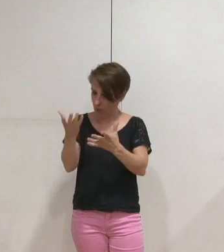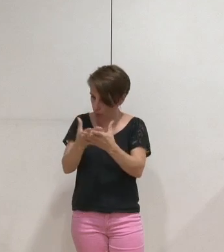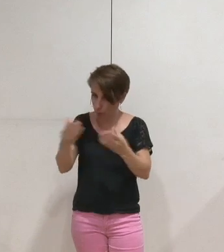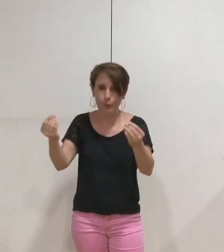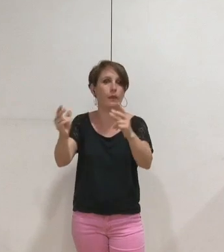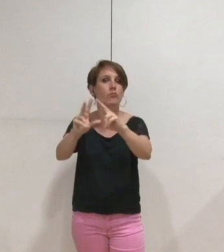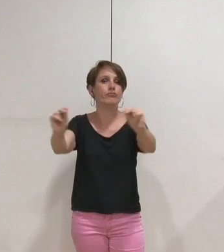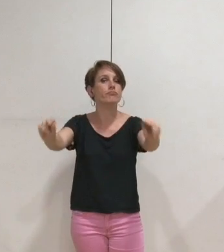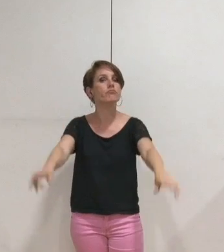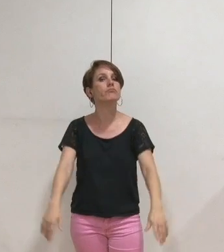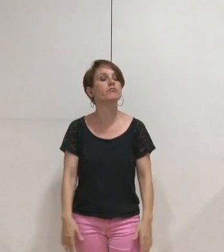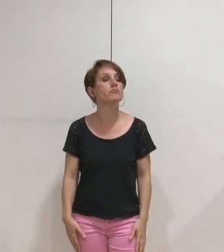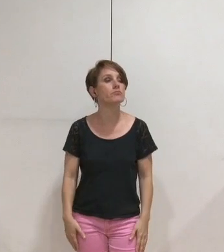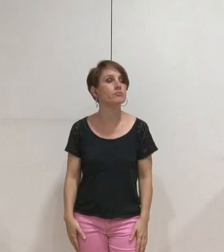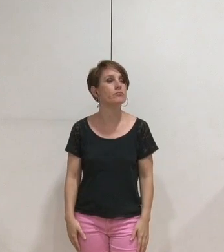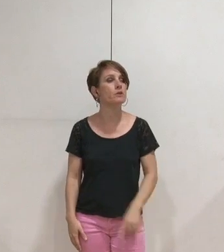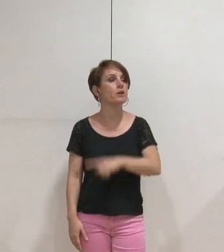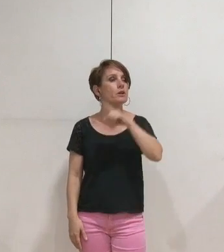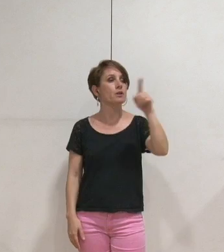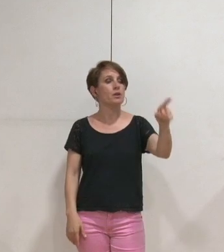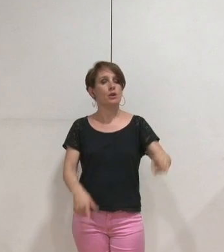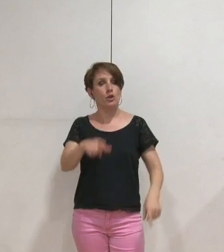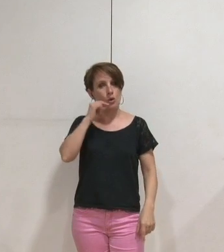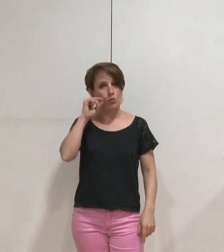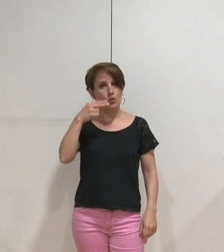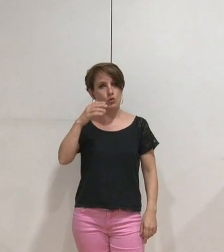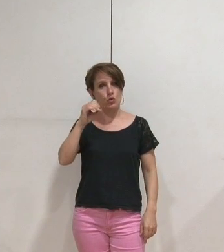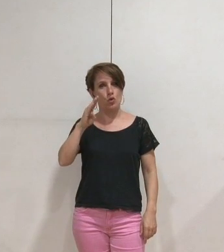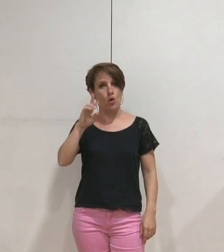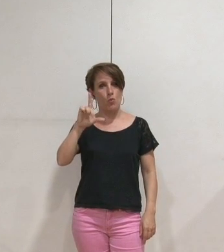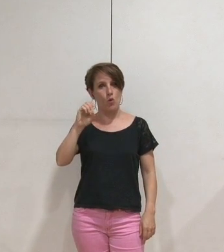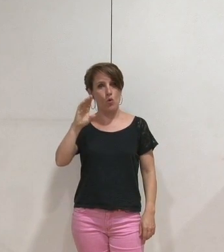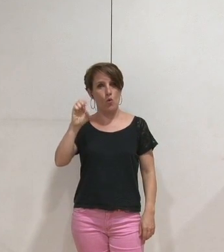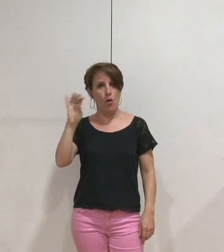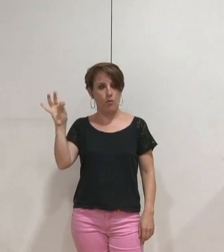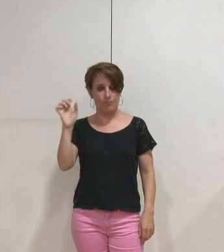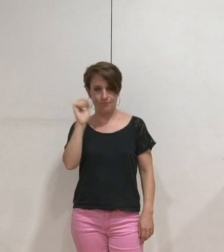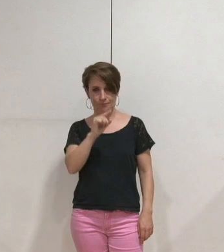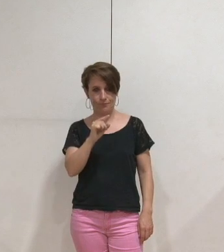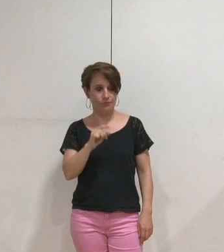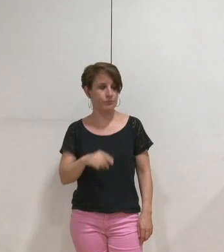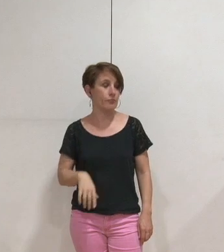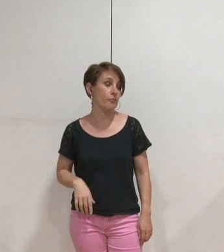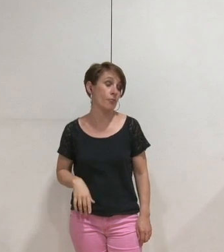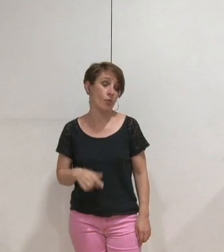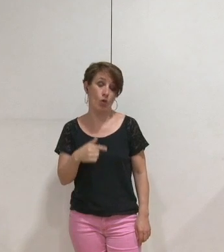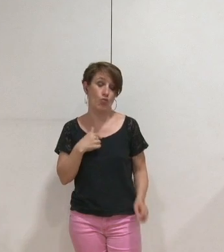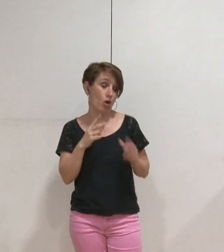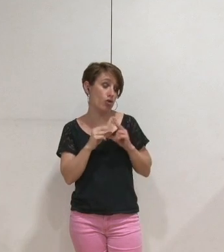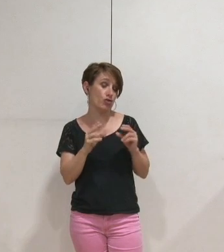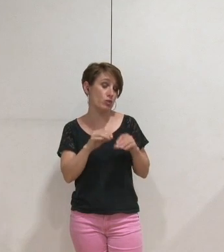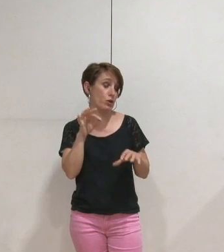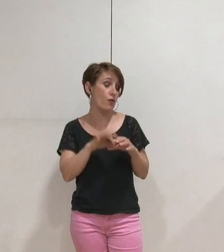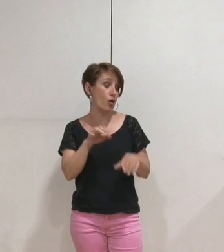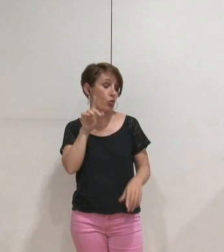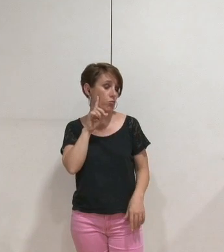sujet monsieur noble cour juste une explication de vote va pas épiloguer trop longtemps sur ce